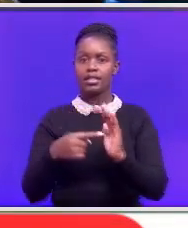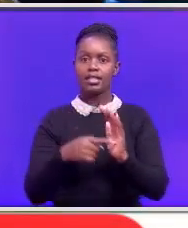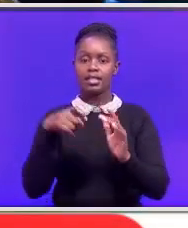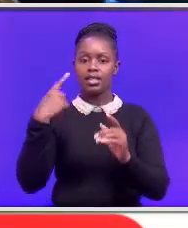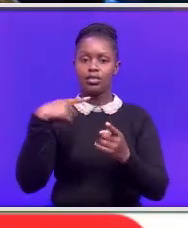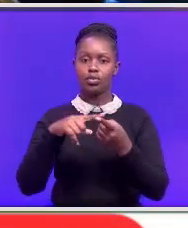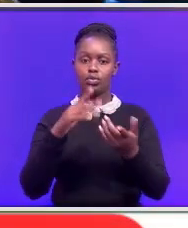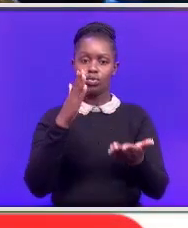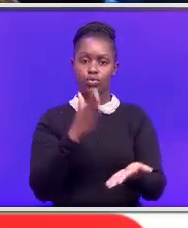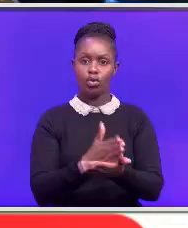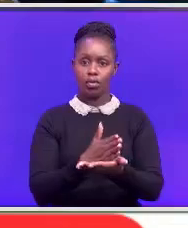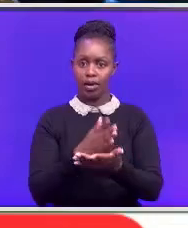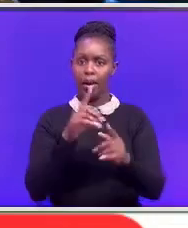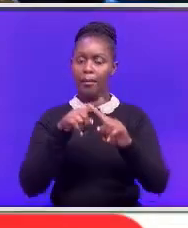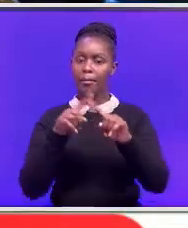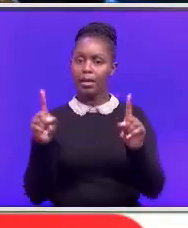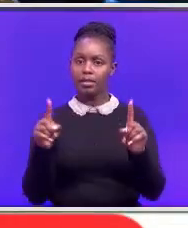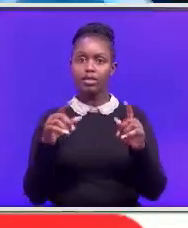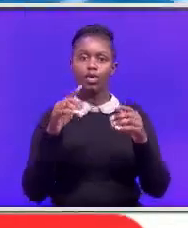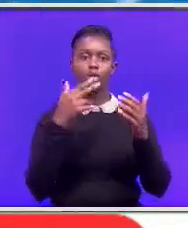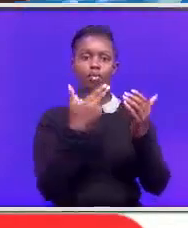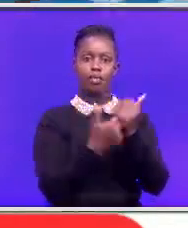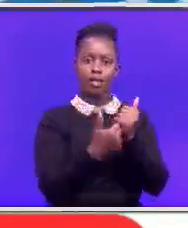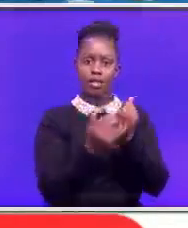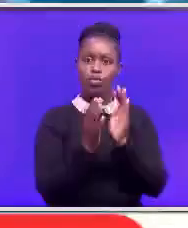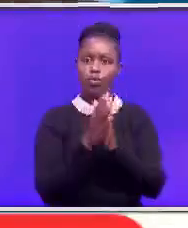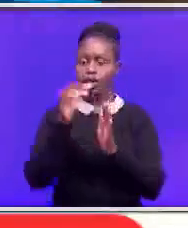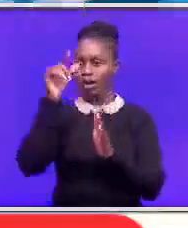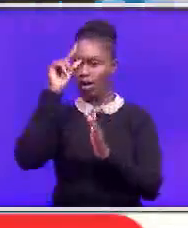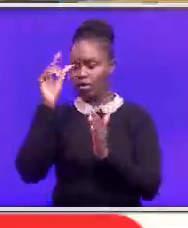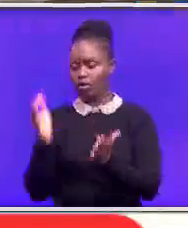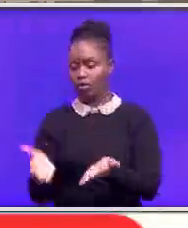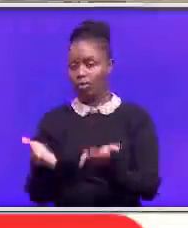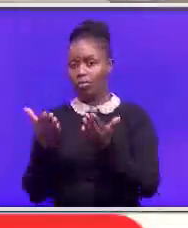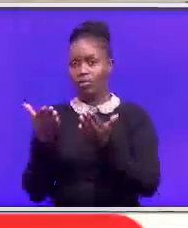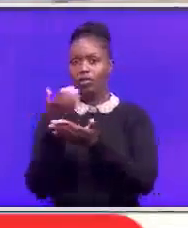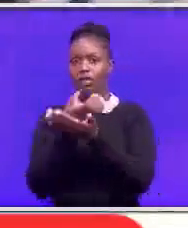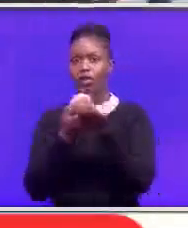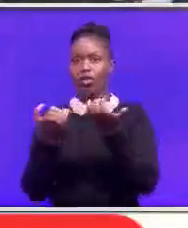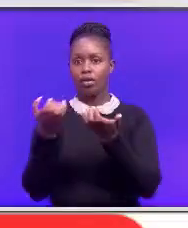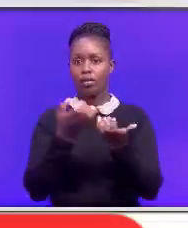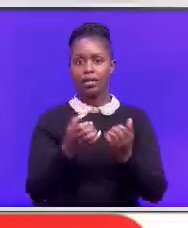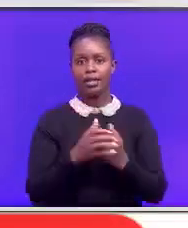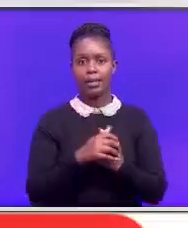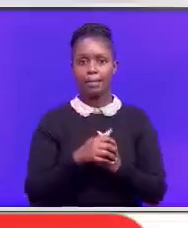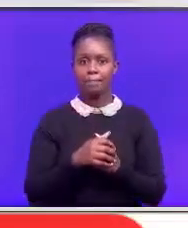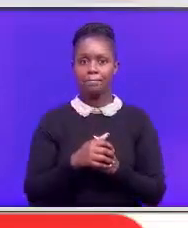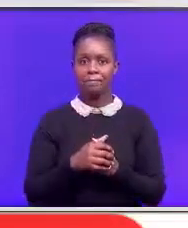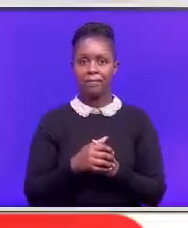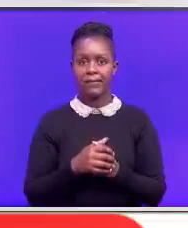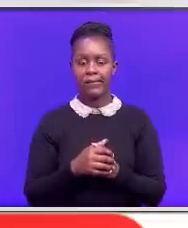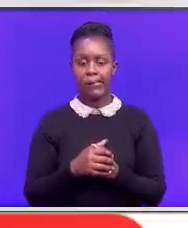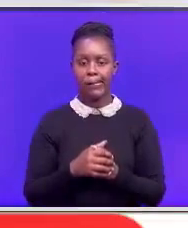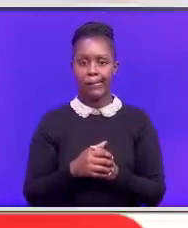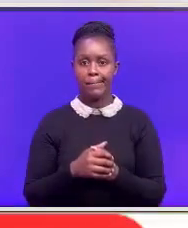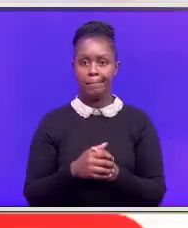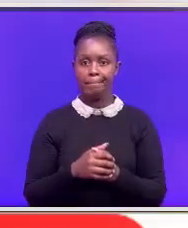yake kushirikiana na serikali katika kuimarisha uchumi wa taifa. Kuna wale